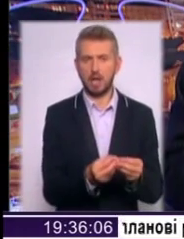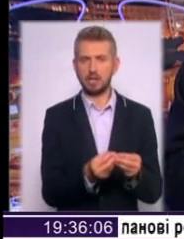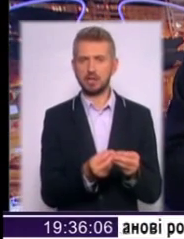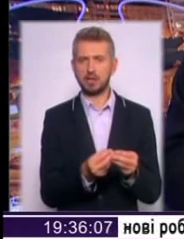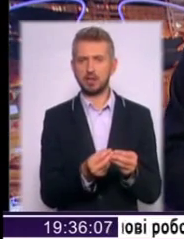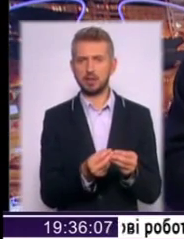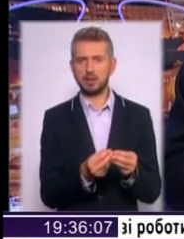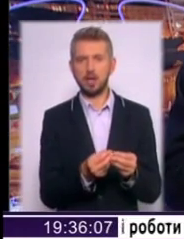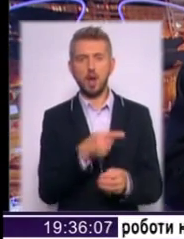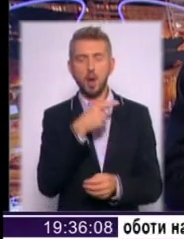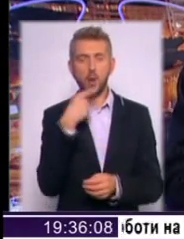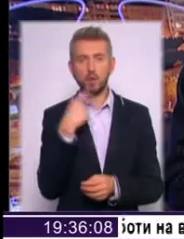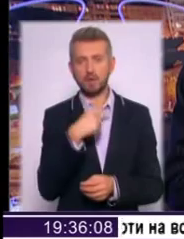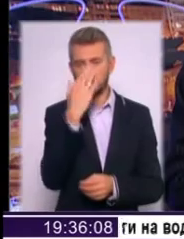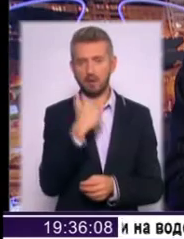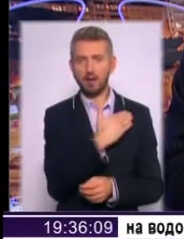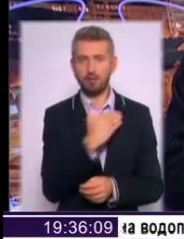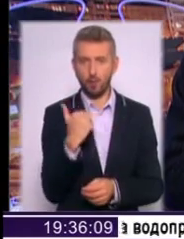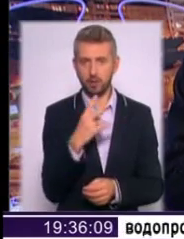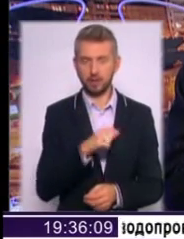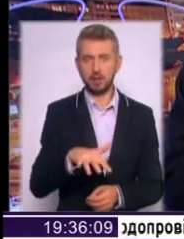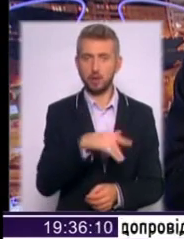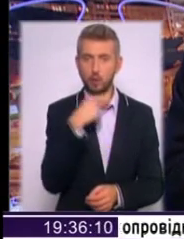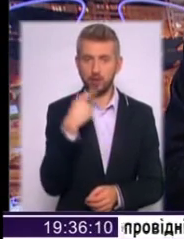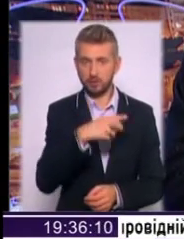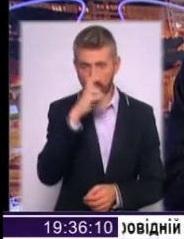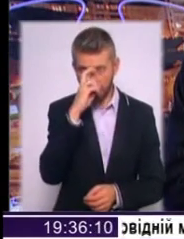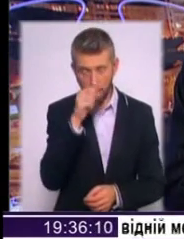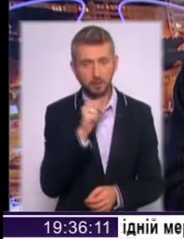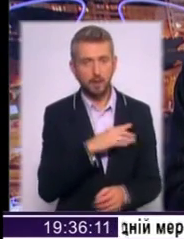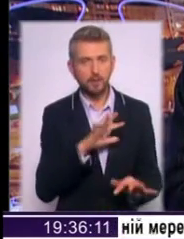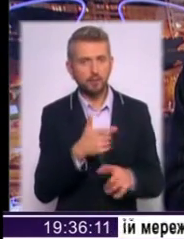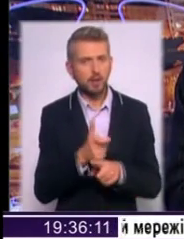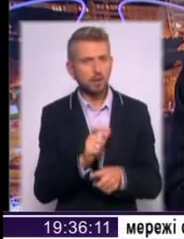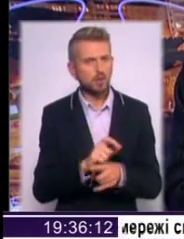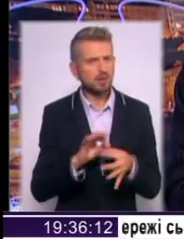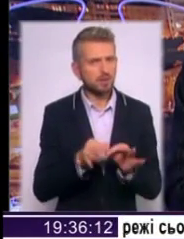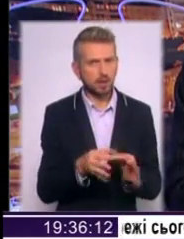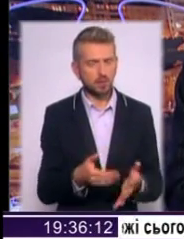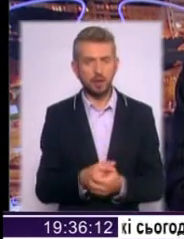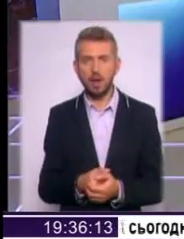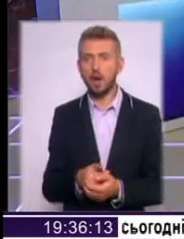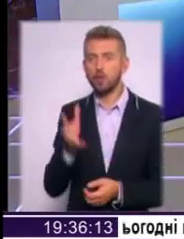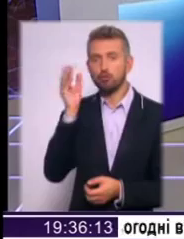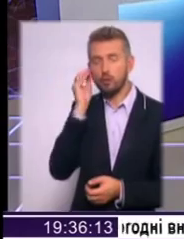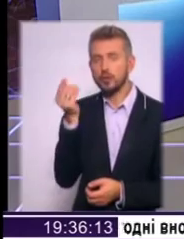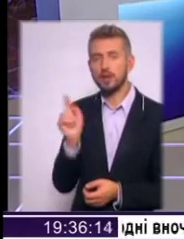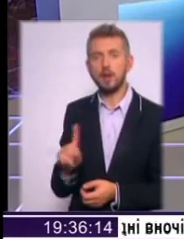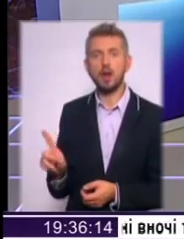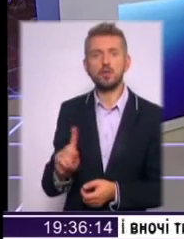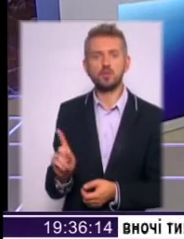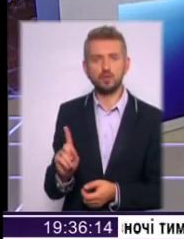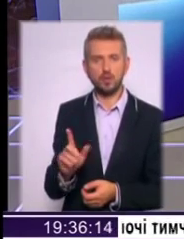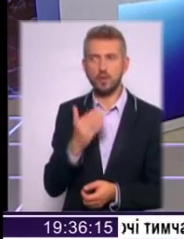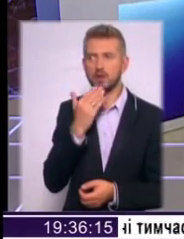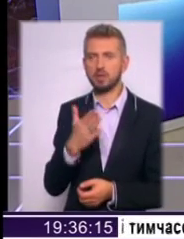російських католиків на території Російської Федерації і так далі. Там відбуваються дуже-дуже складні процеси. Наскільки, з огляду на те, що запитав